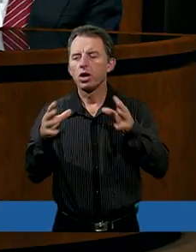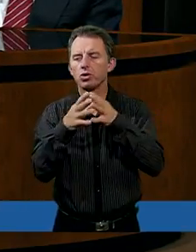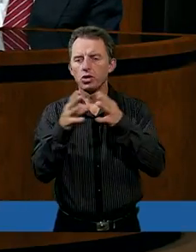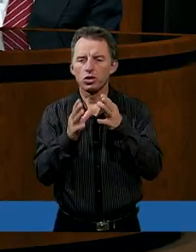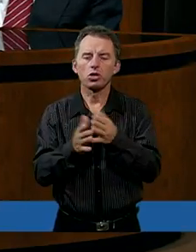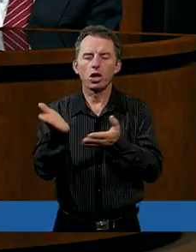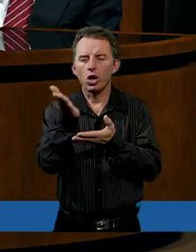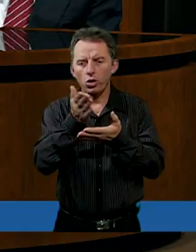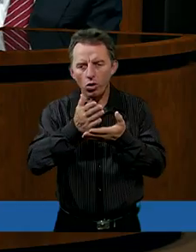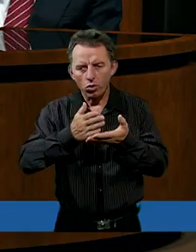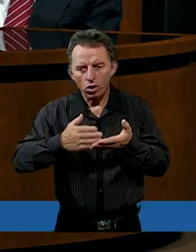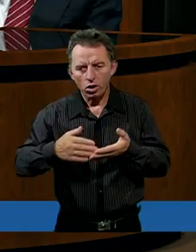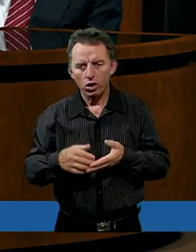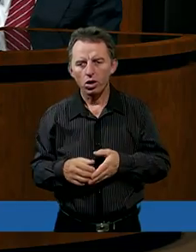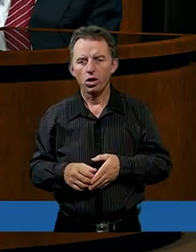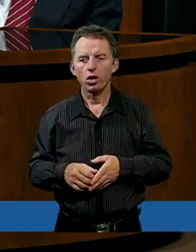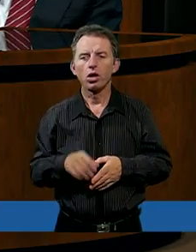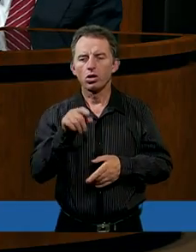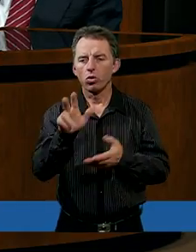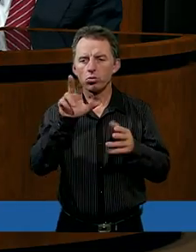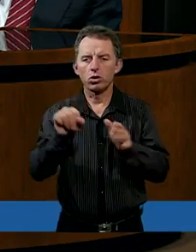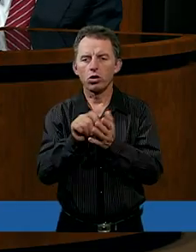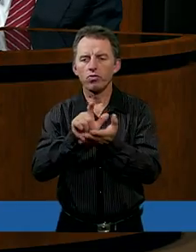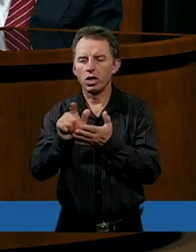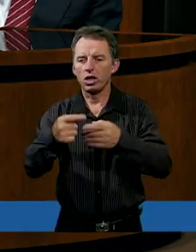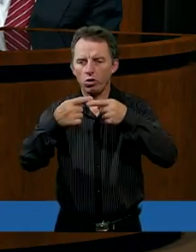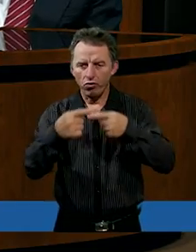10 rozdziału, od 8 do 12 wiersza.